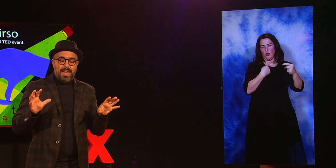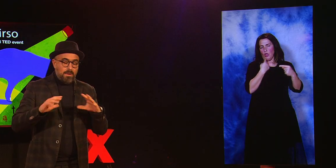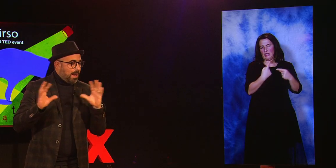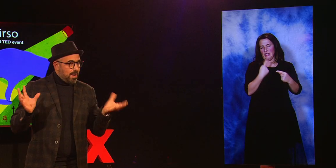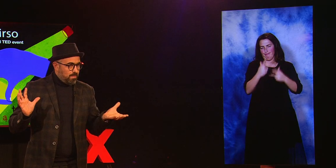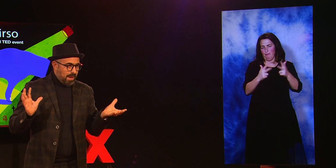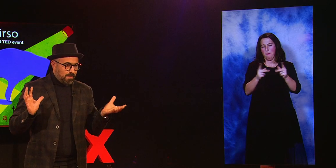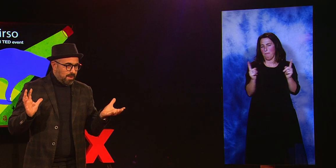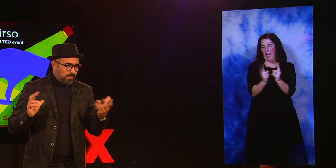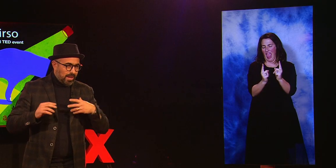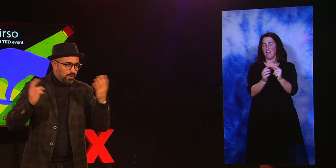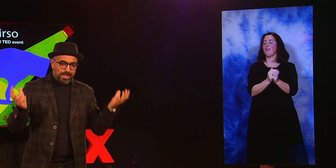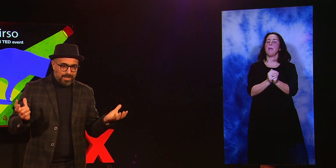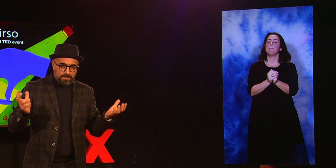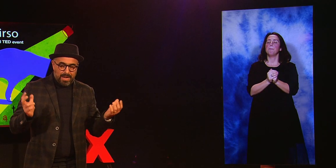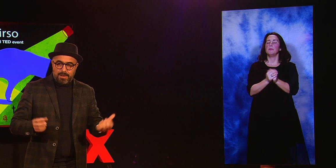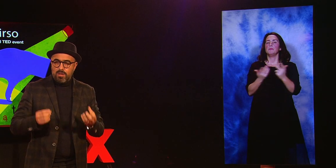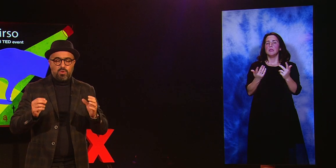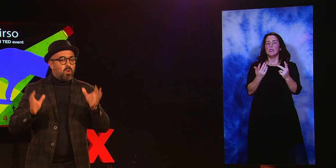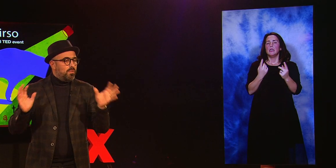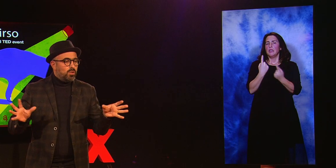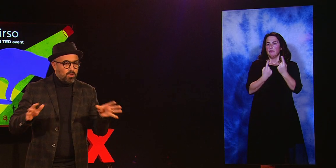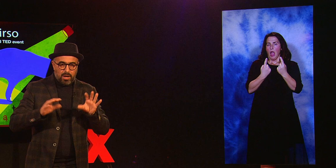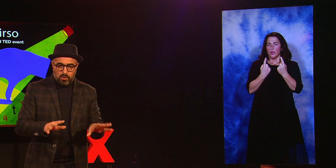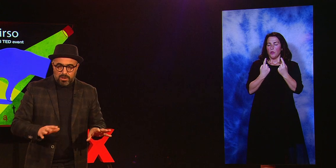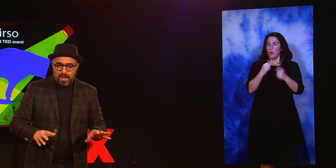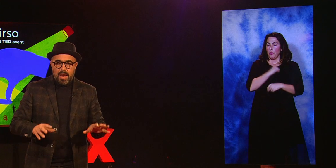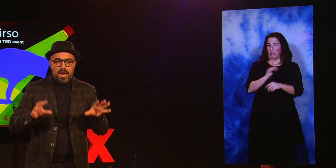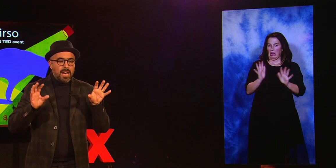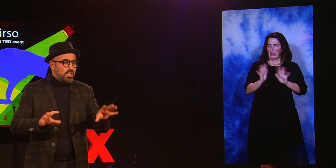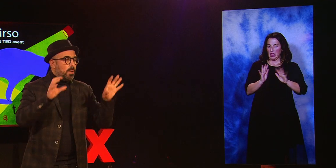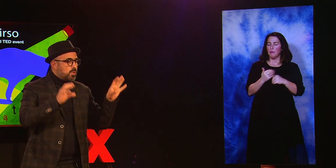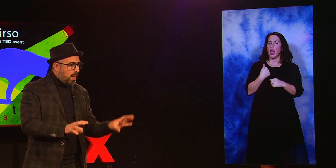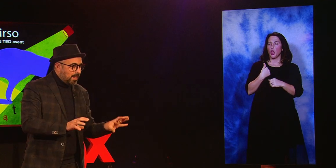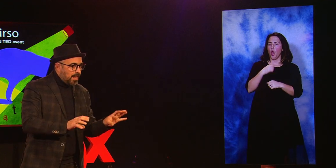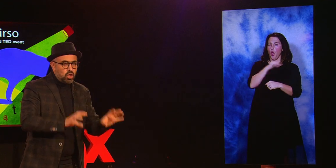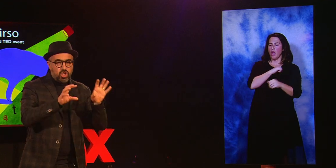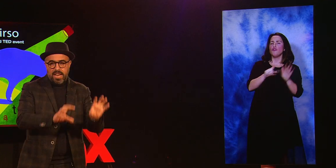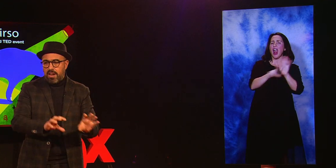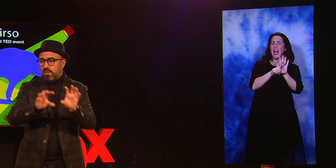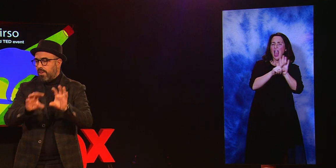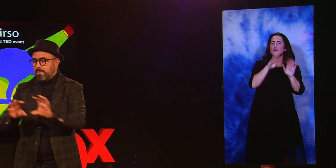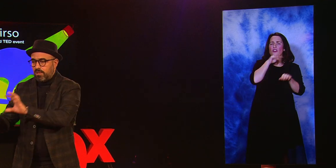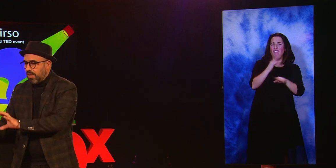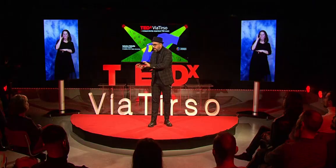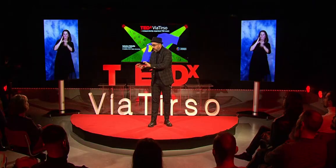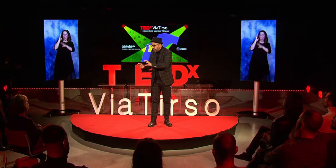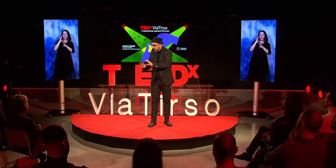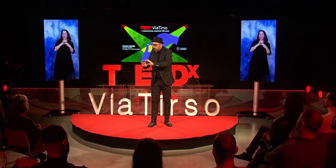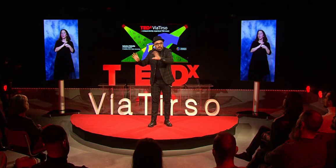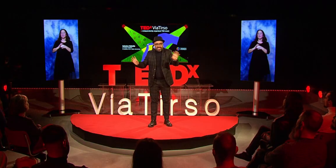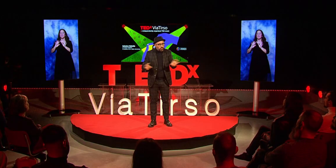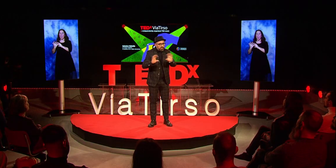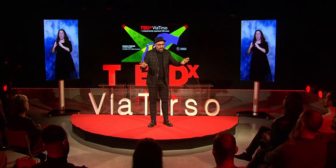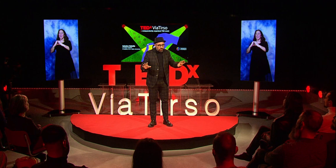è un fatto incredibile Io sono convinto di una cosa leggi obsolete generano il fallimento delle